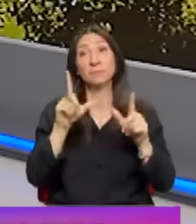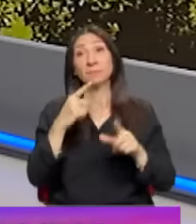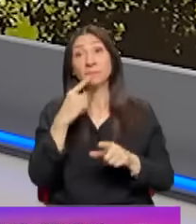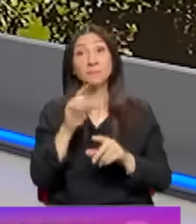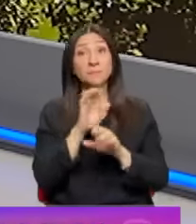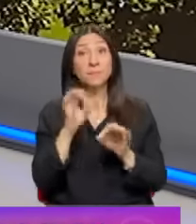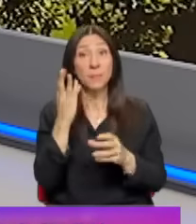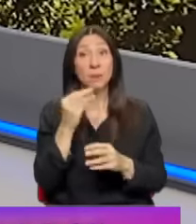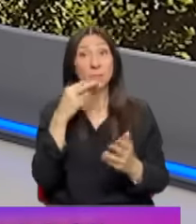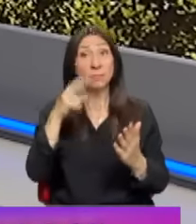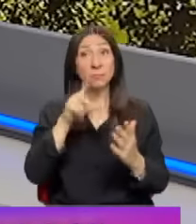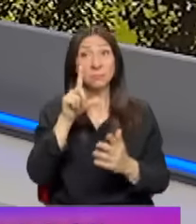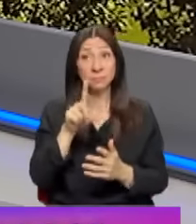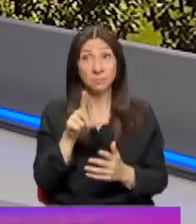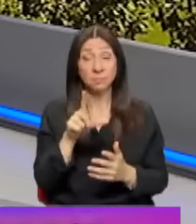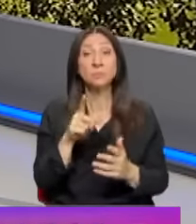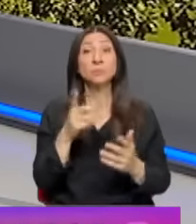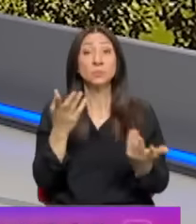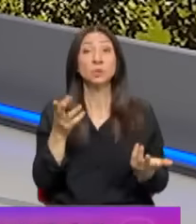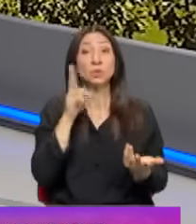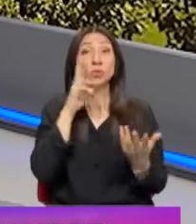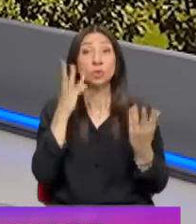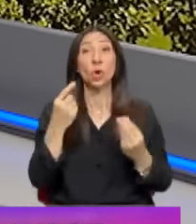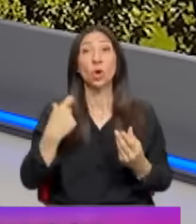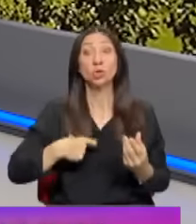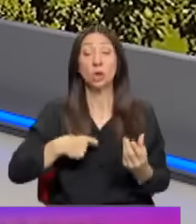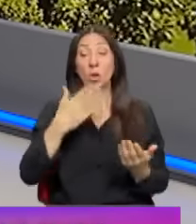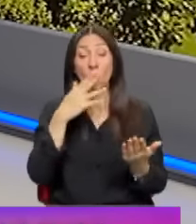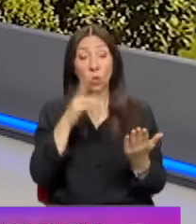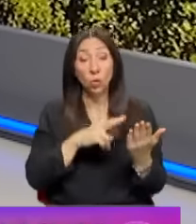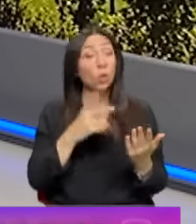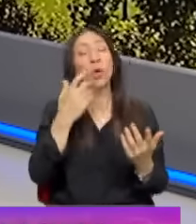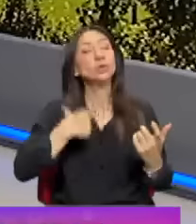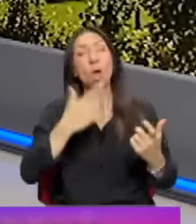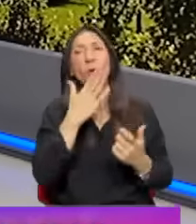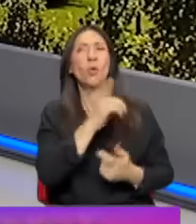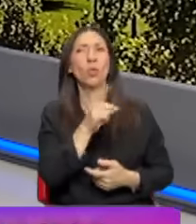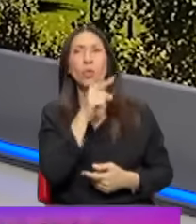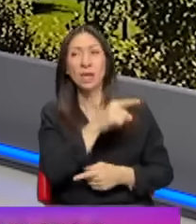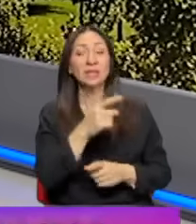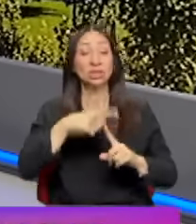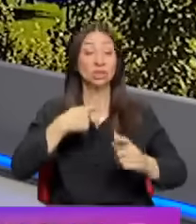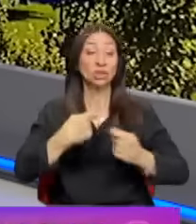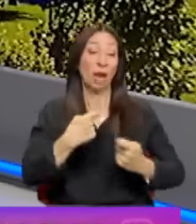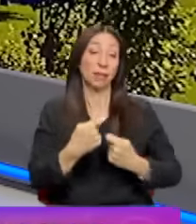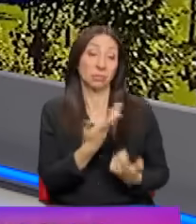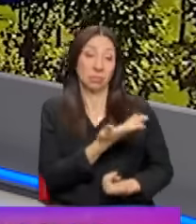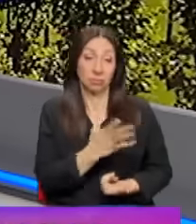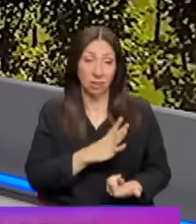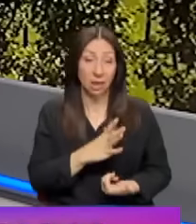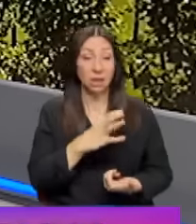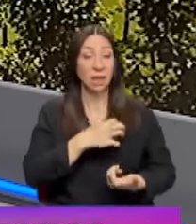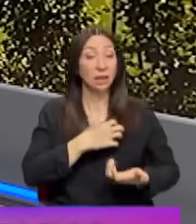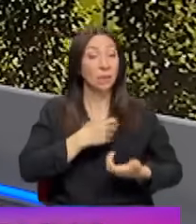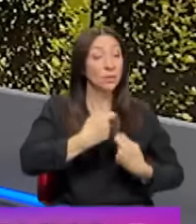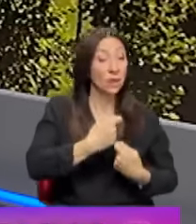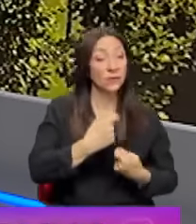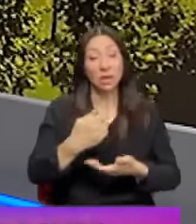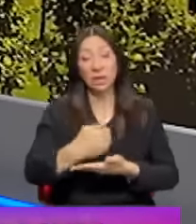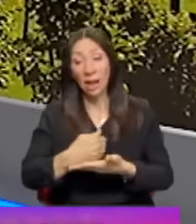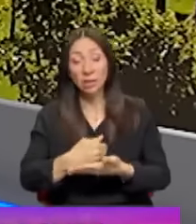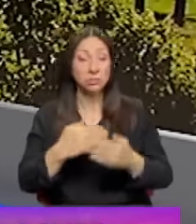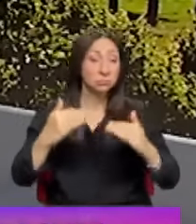tam olarak okumak gerekirse nihayetinde özel okul ticari işletme mantık olarak orada kendi girdileri ve çıktıları üzerinden